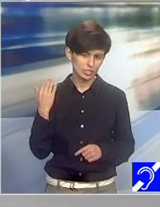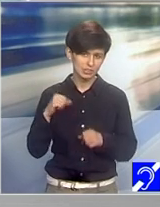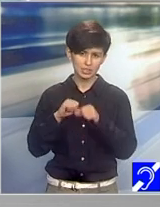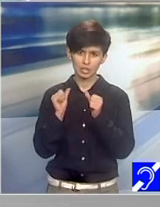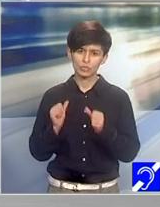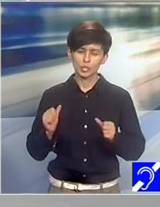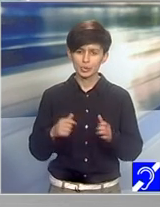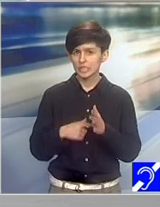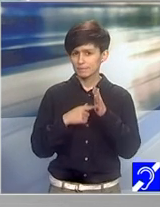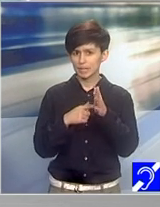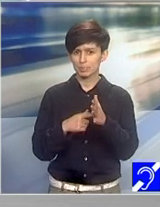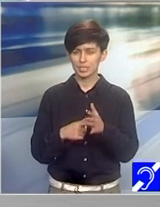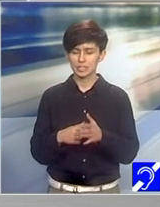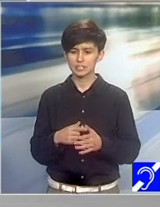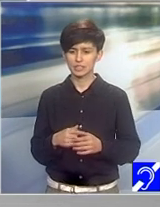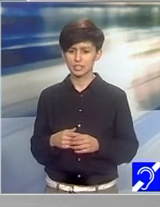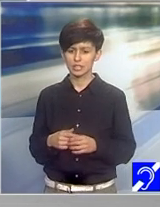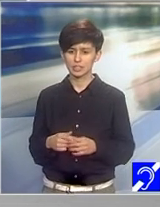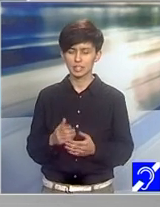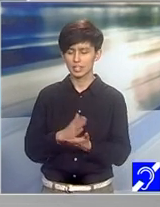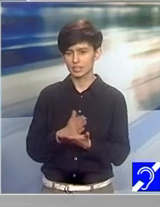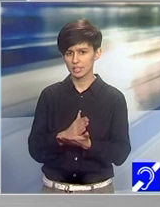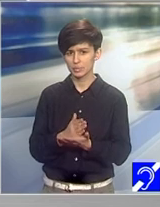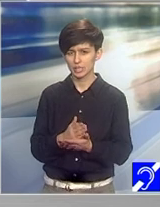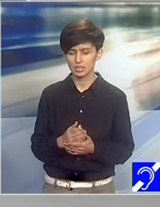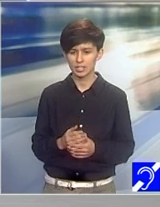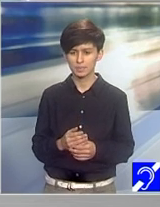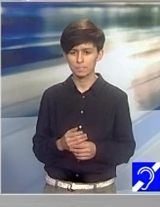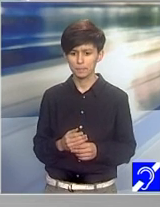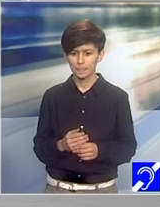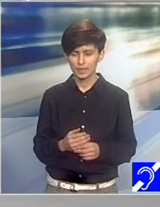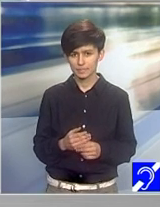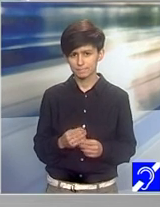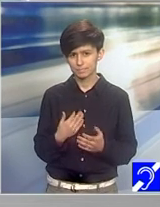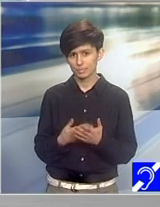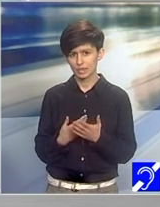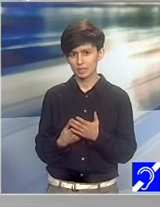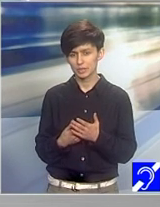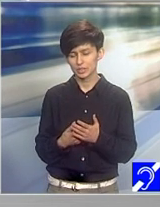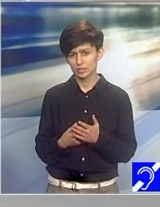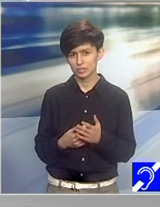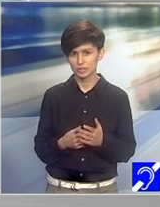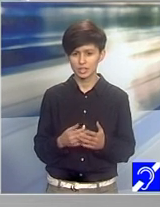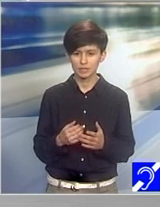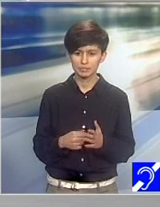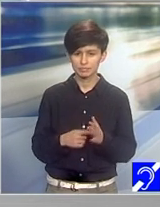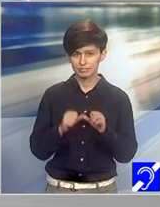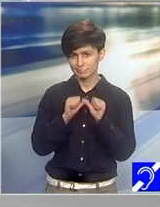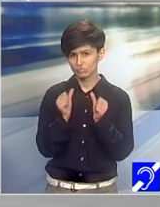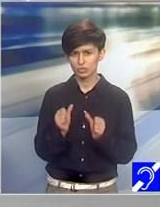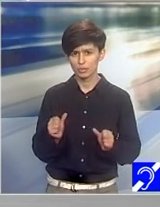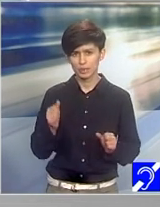face scenarii, de a interpreta în virtutea unor ipoteze care nu